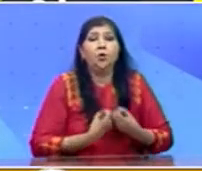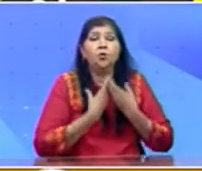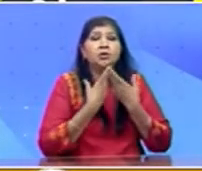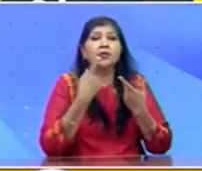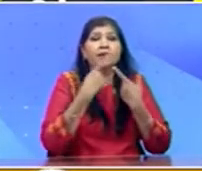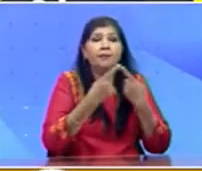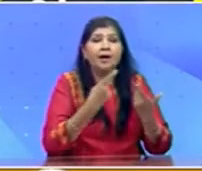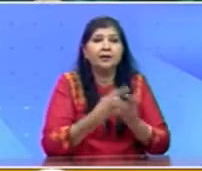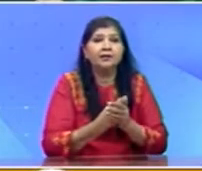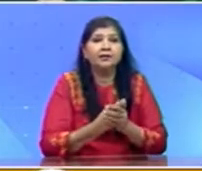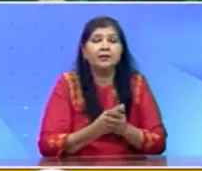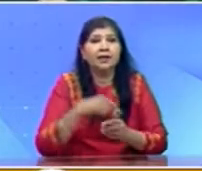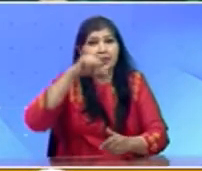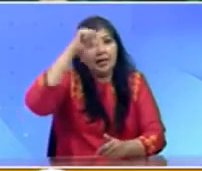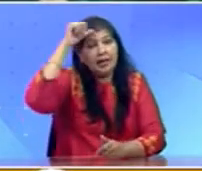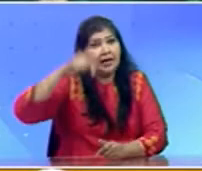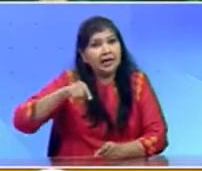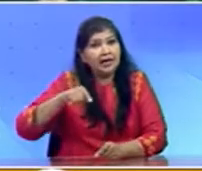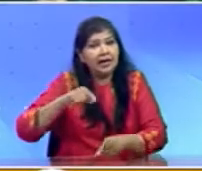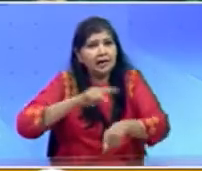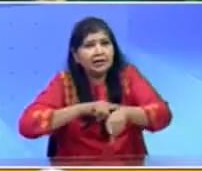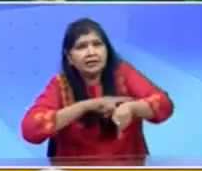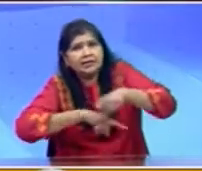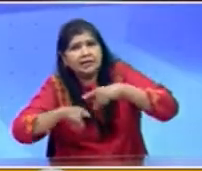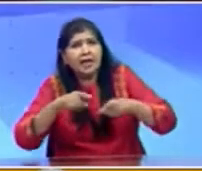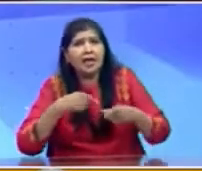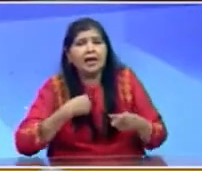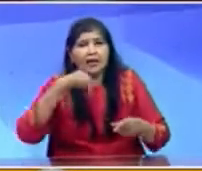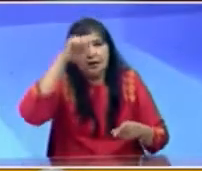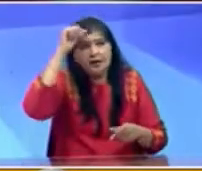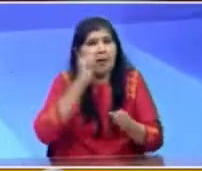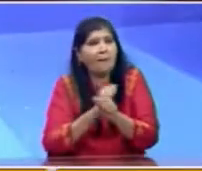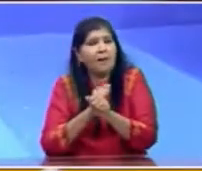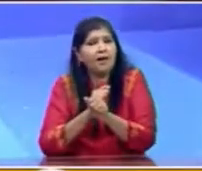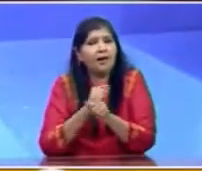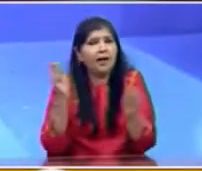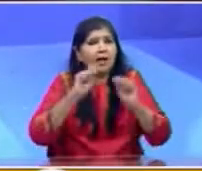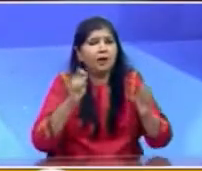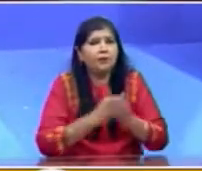बात ये कि इसी दौरान भारत ने